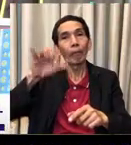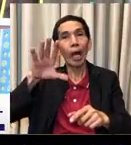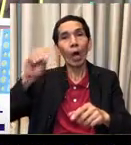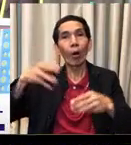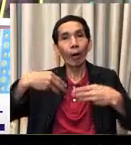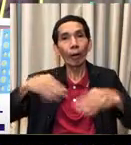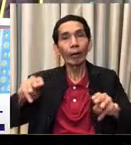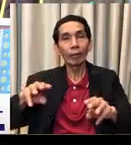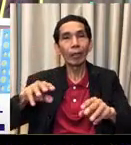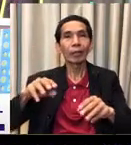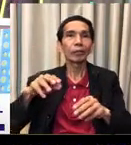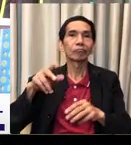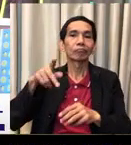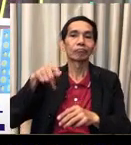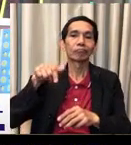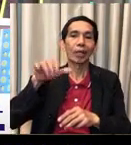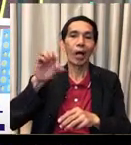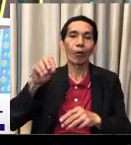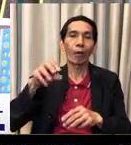Kiting.